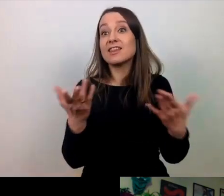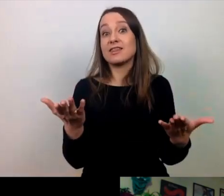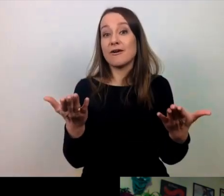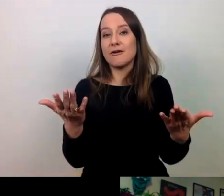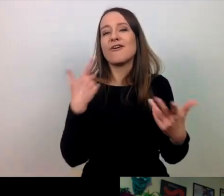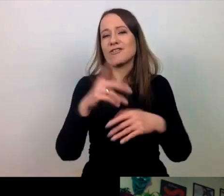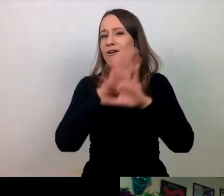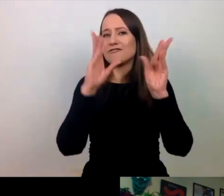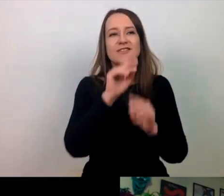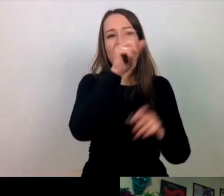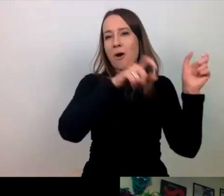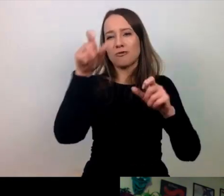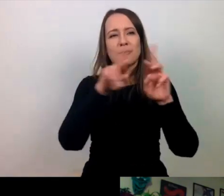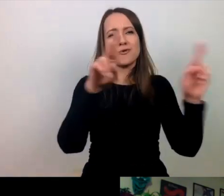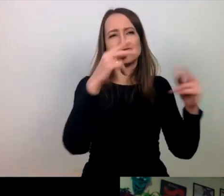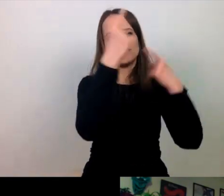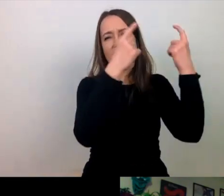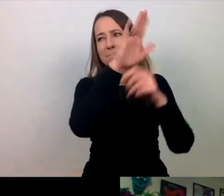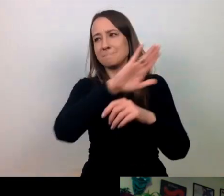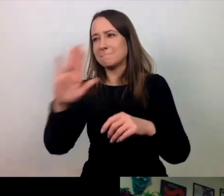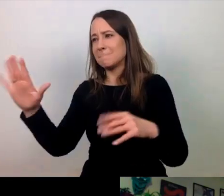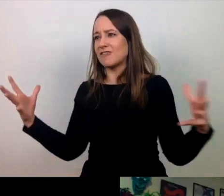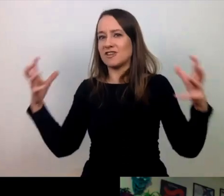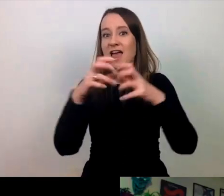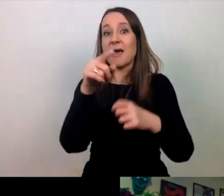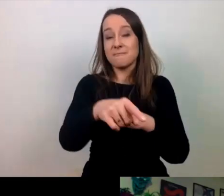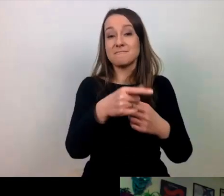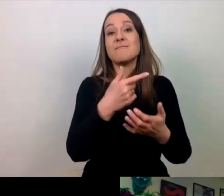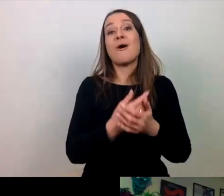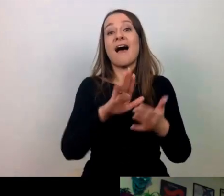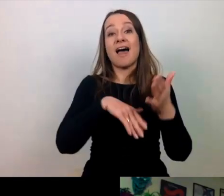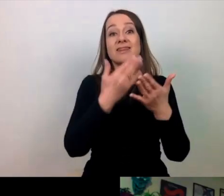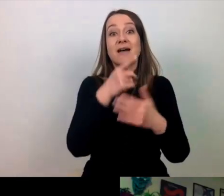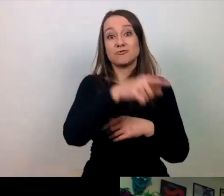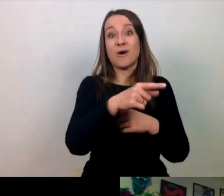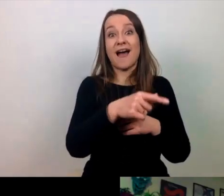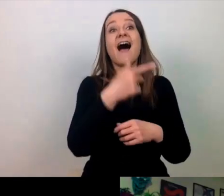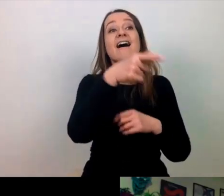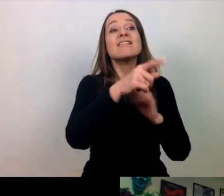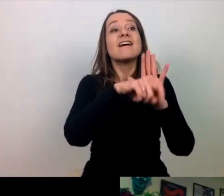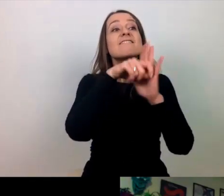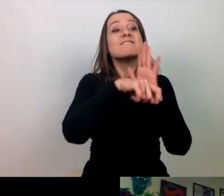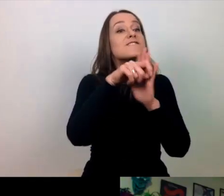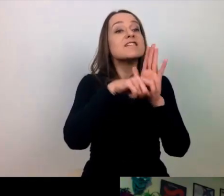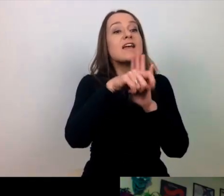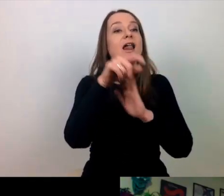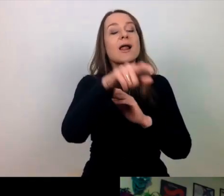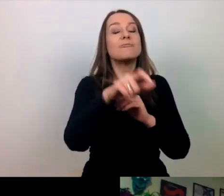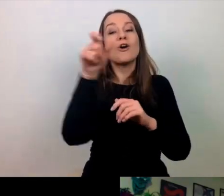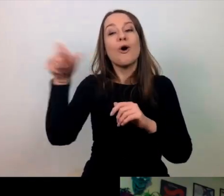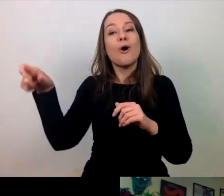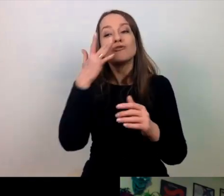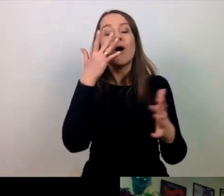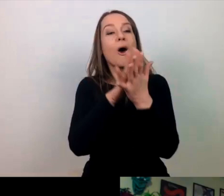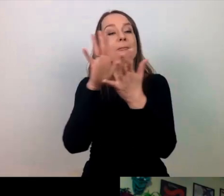ze wszystkimi. I te osoby, które temu filmowi dały 3 gwiazdki na przykład i osoby, które dały temu filmowi 8 gwiazdek, bo znam i